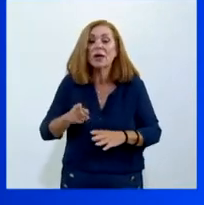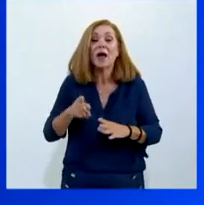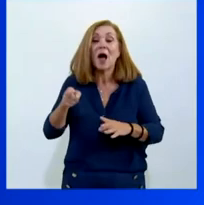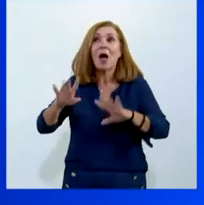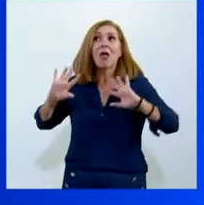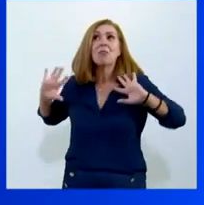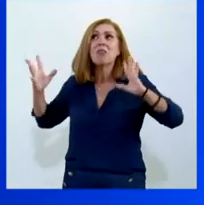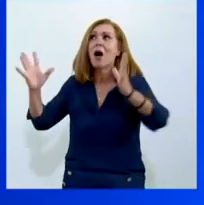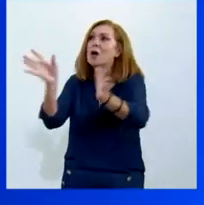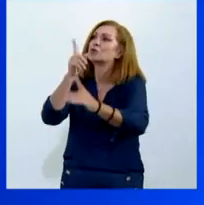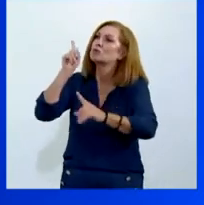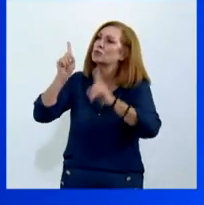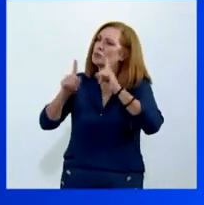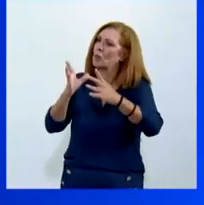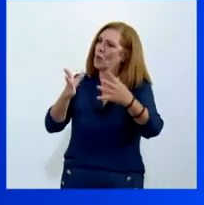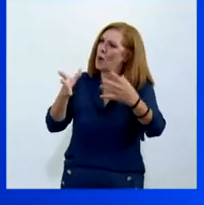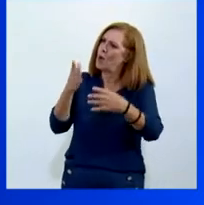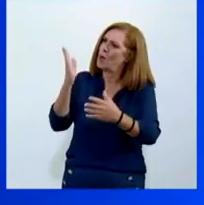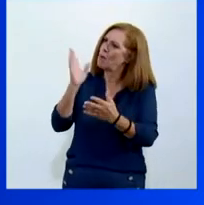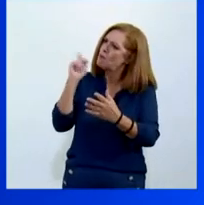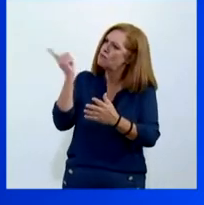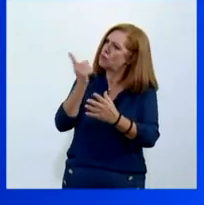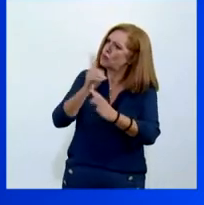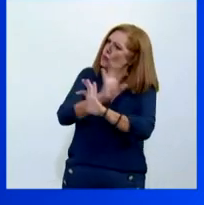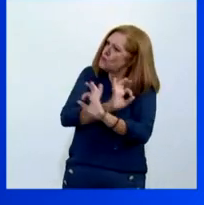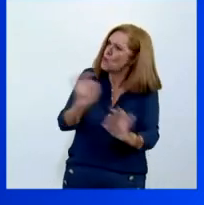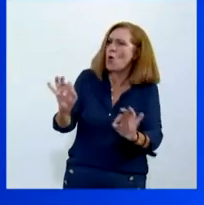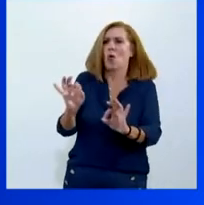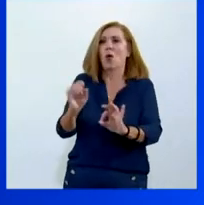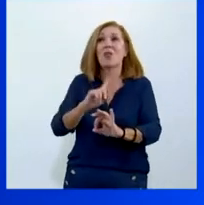είναι ατόφιο. Δεν θα πάνε να δουν μόνο καμένα, αυτό